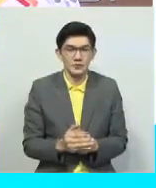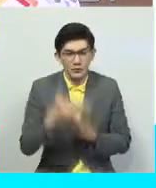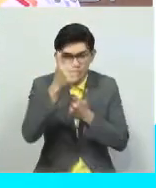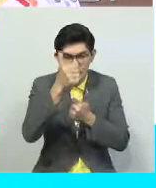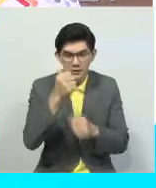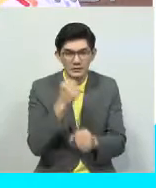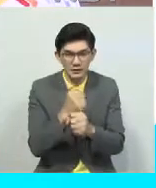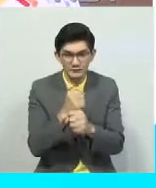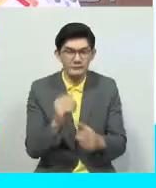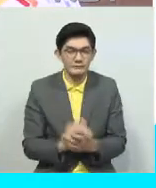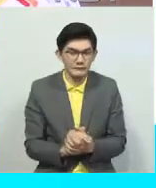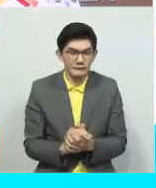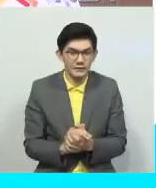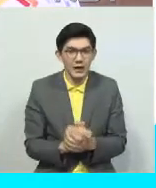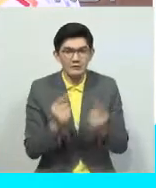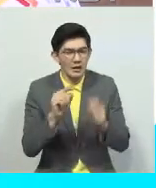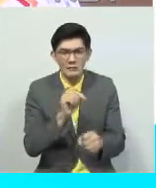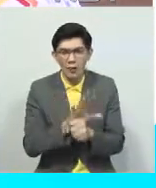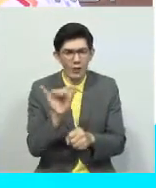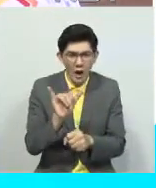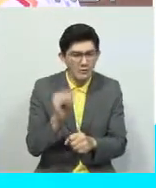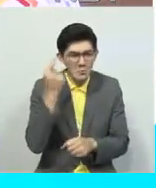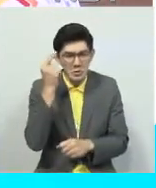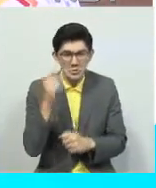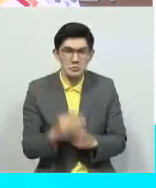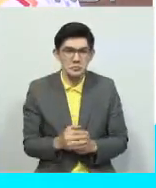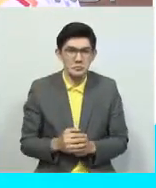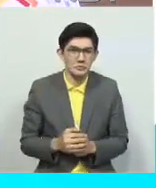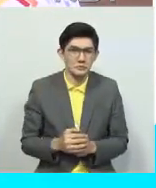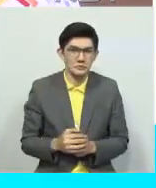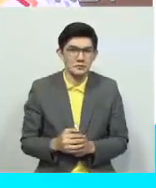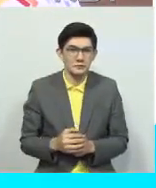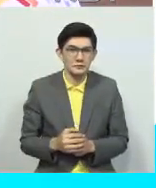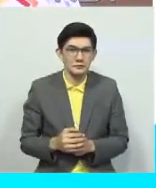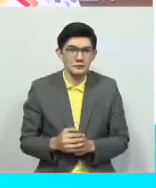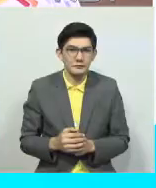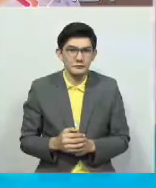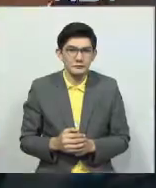ใส่นะแต่มันอาจจะไม่พอหรือเปล่าผมก็ไม่รู้เหมือนกัน